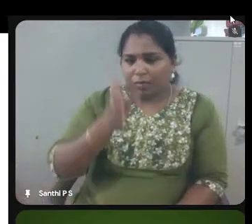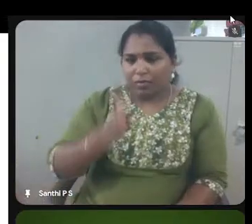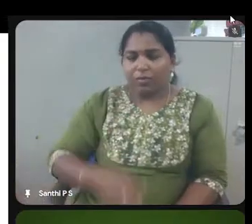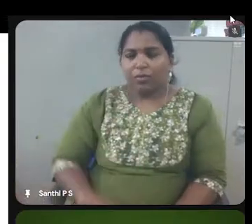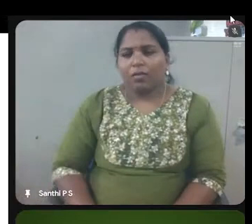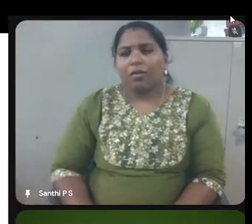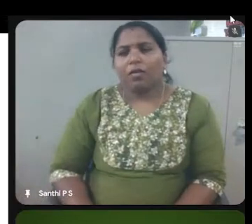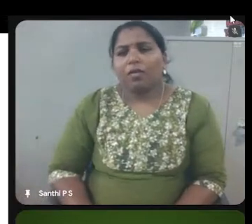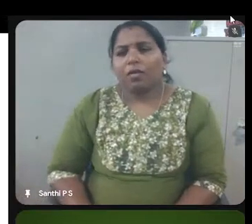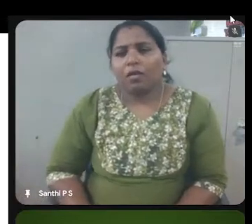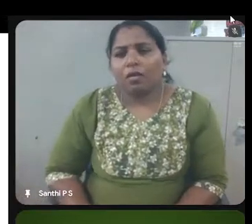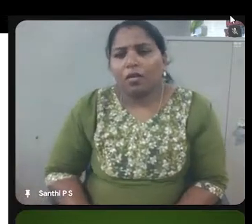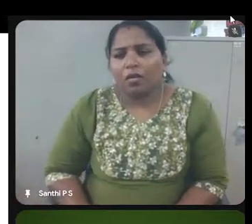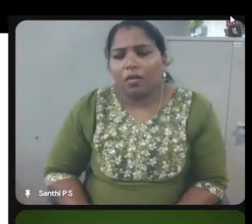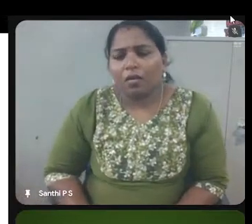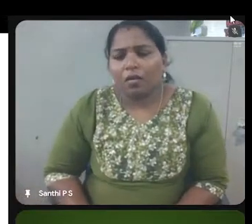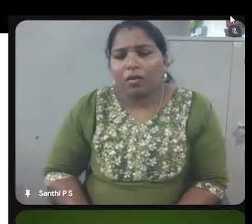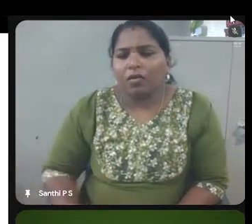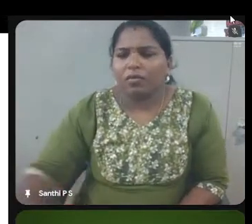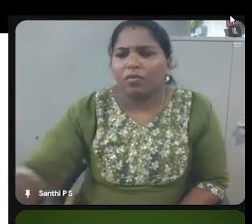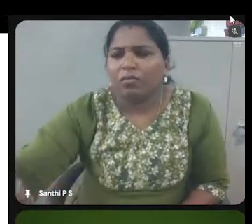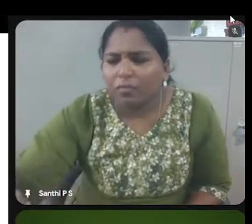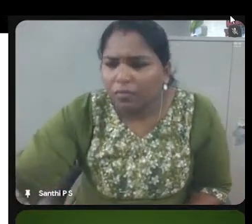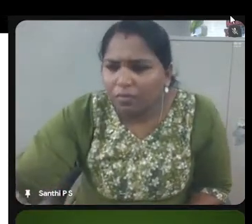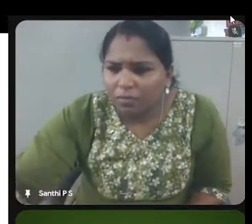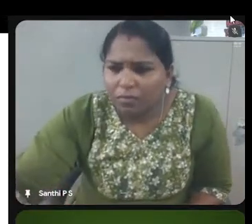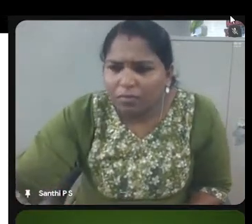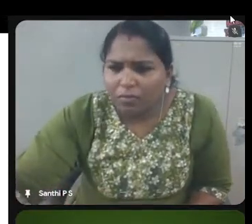മാഡം, എനിക്കൊരു ചെറിയ